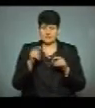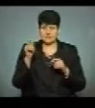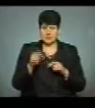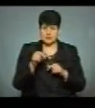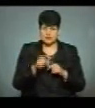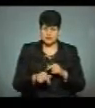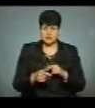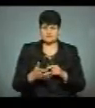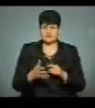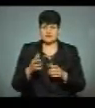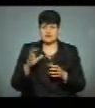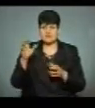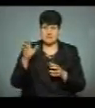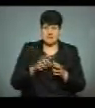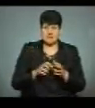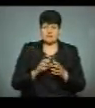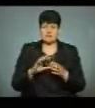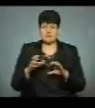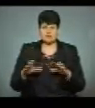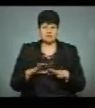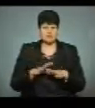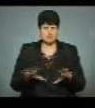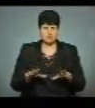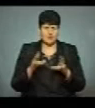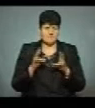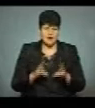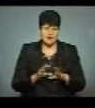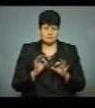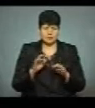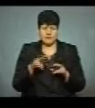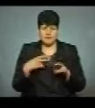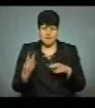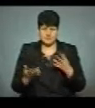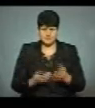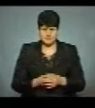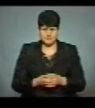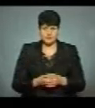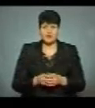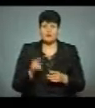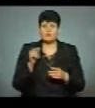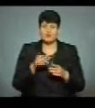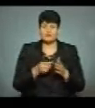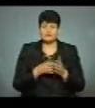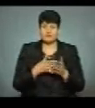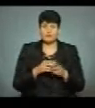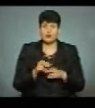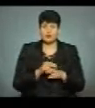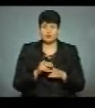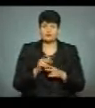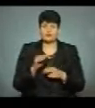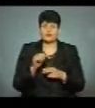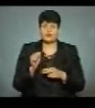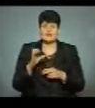сюди збивати плитку, яка, щоб не було аварії, нікому на голову не впало. Тариф по ремонту фасадів